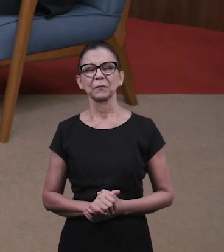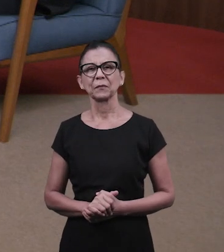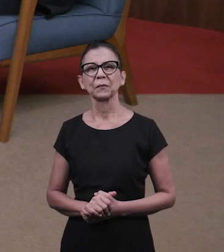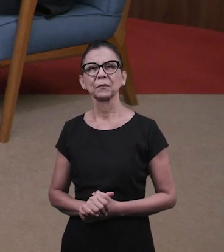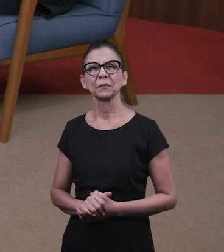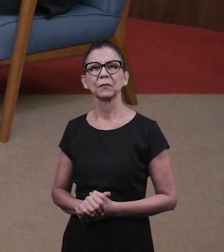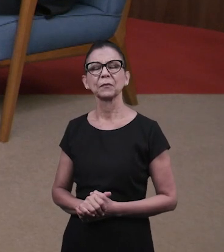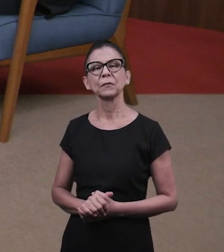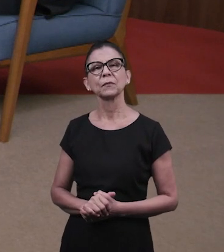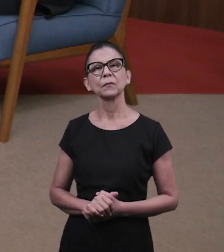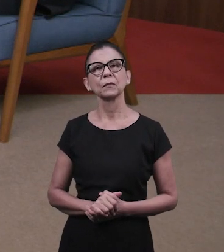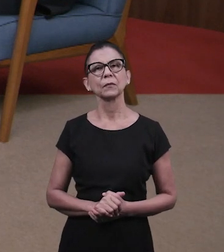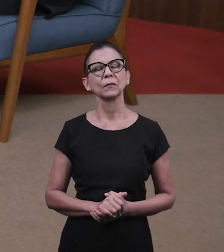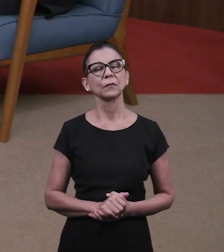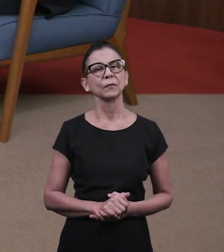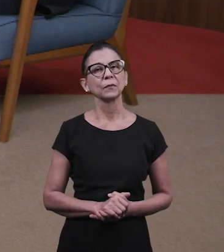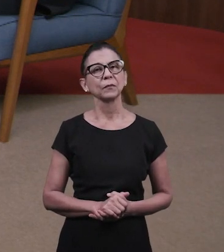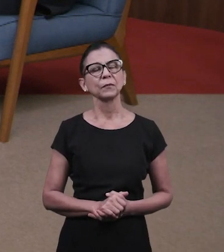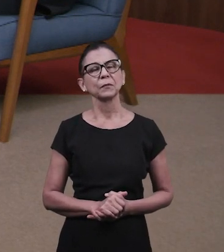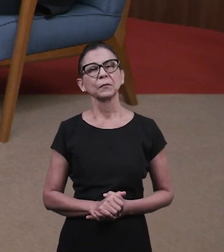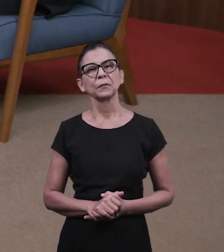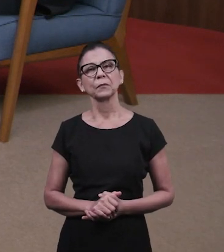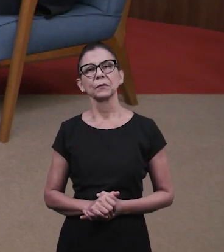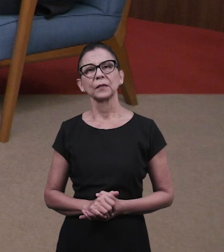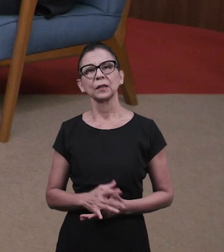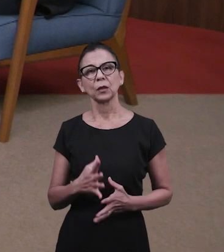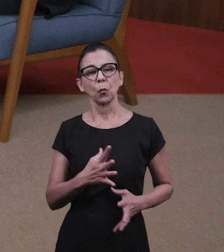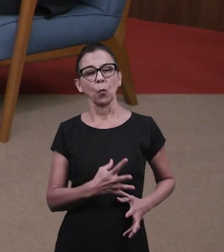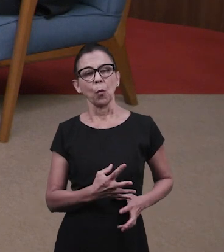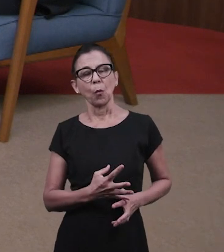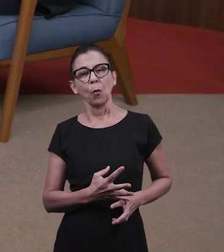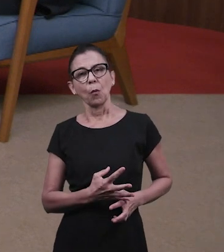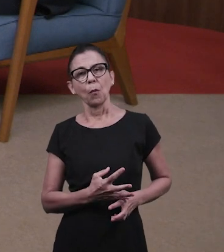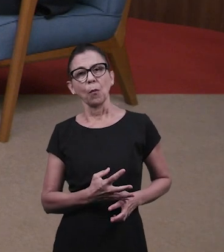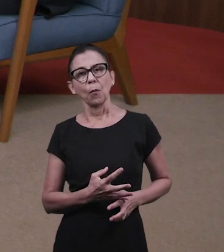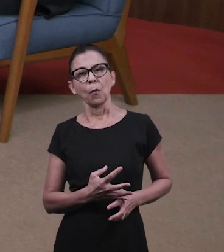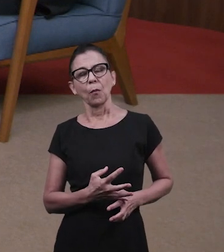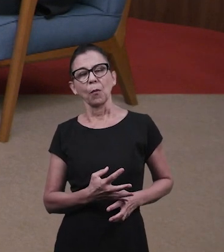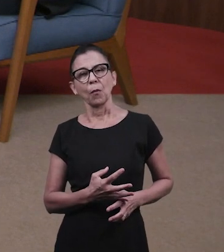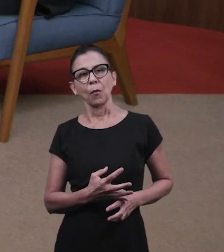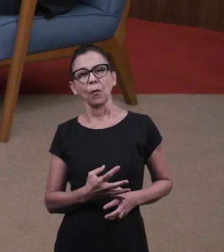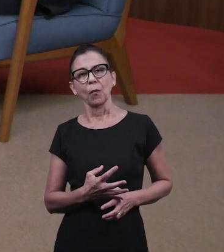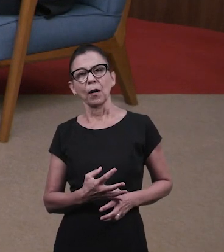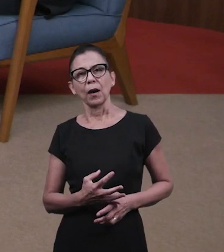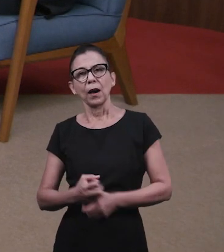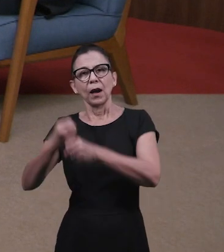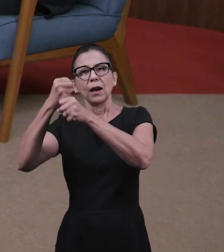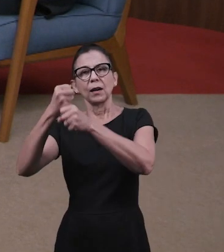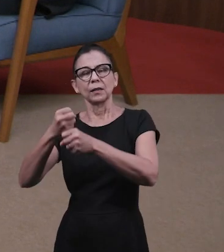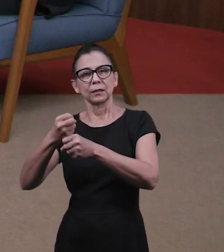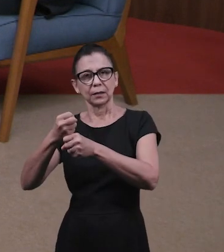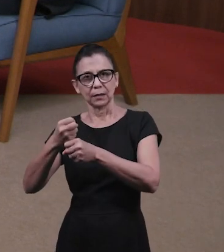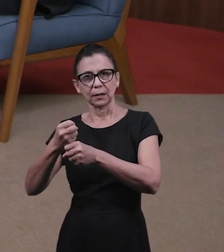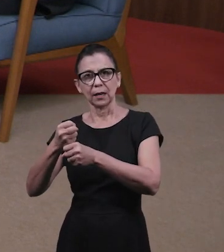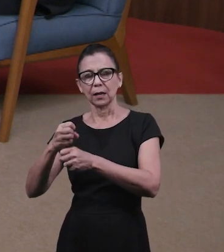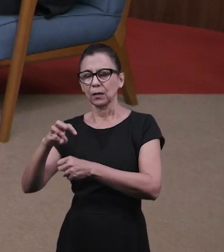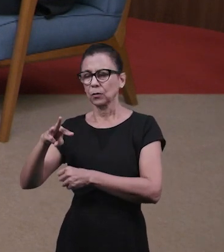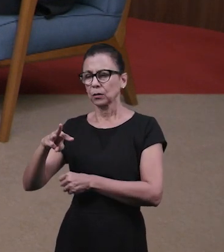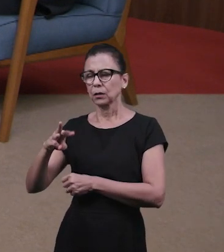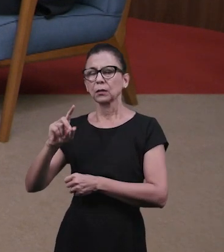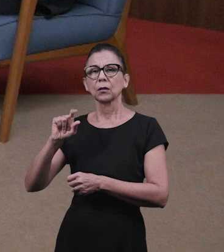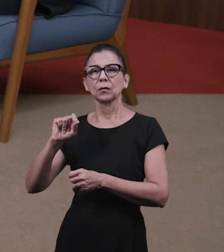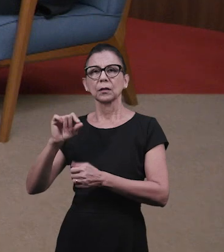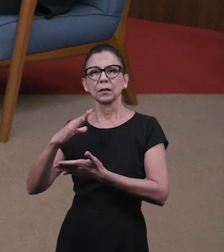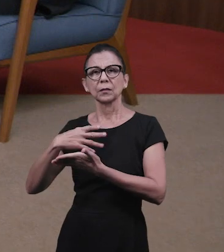serait prophétiquement? Serait l'enlèvement de l'Église. Il est possible même que quelques personnes qui sont